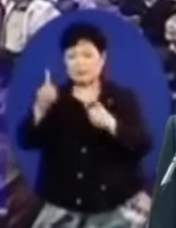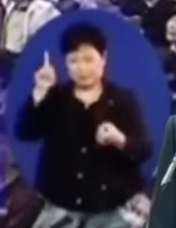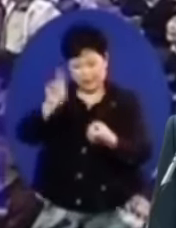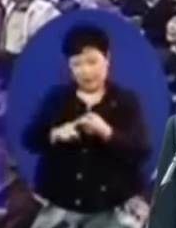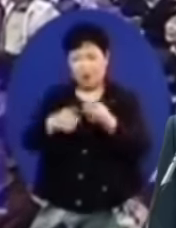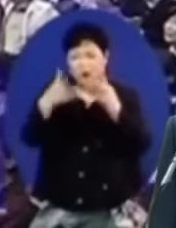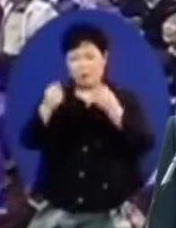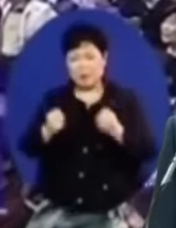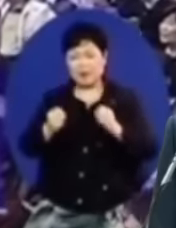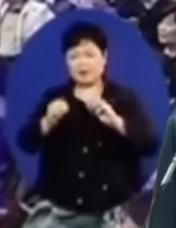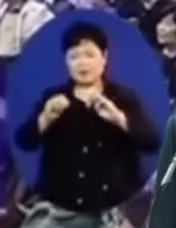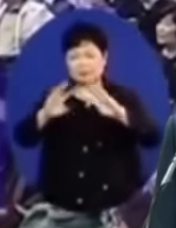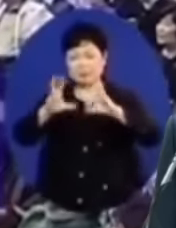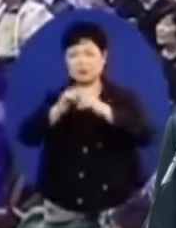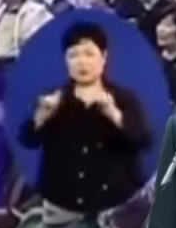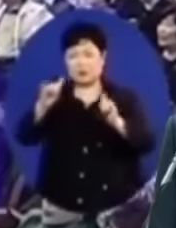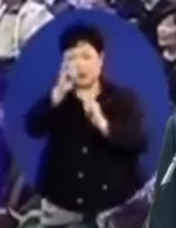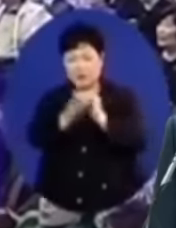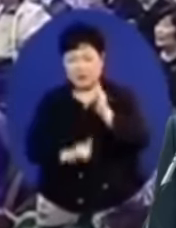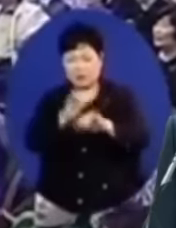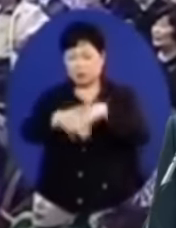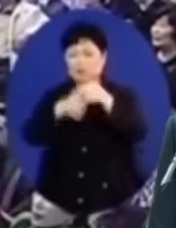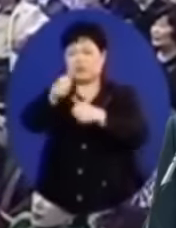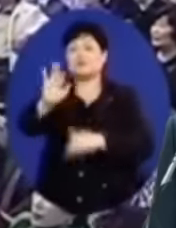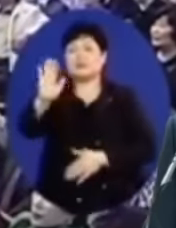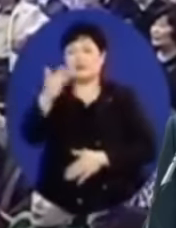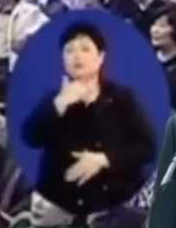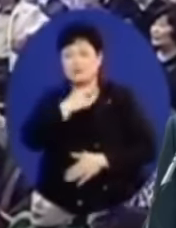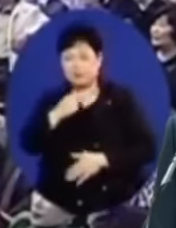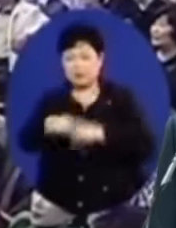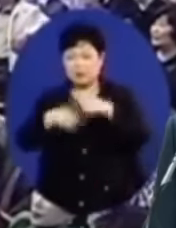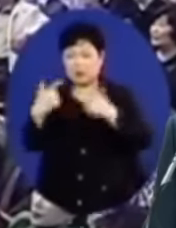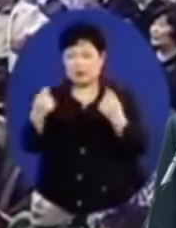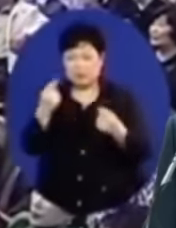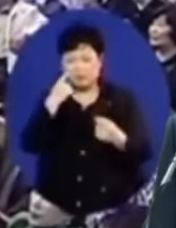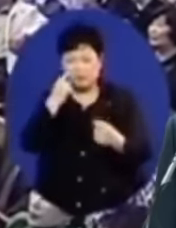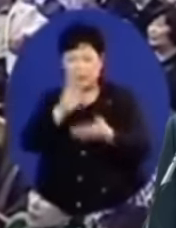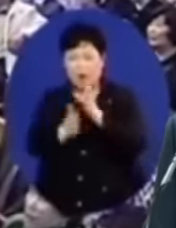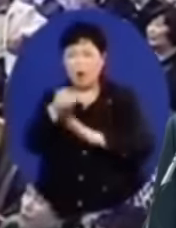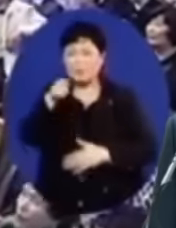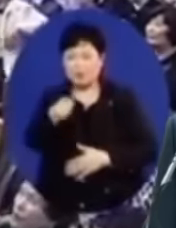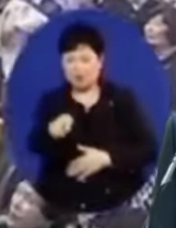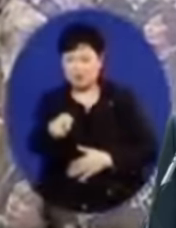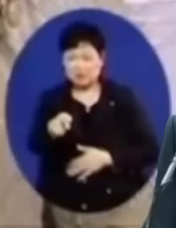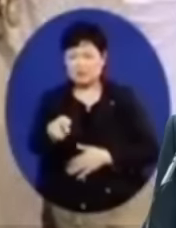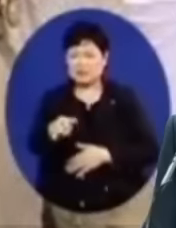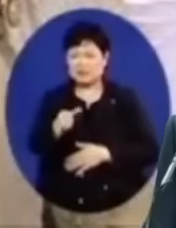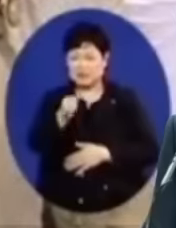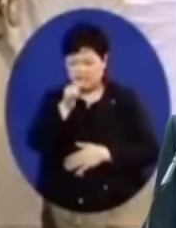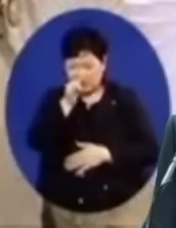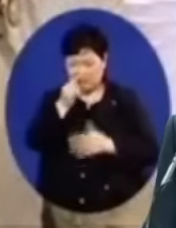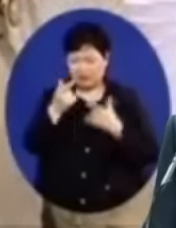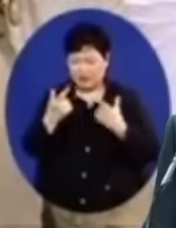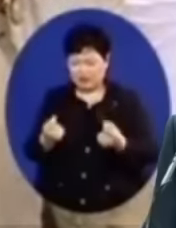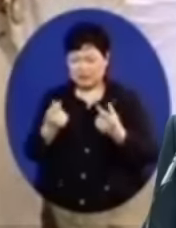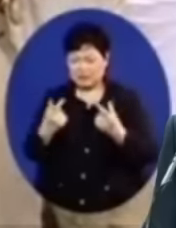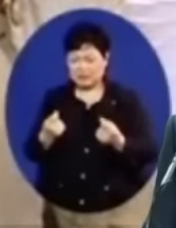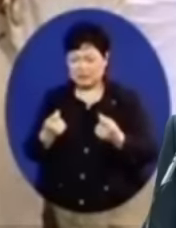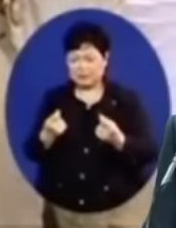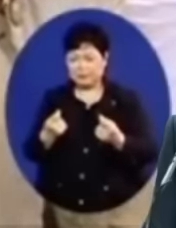많은 민족의 조상이 되게 하려 하십니다. 따라 말씀해 주십시오. 없는 것을 있는